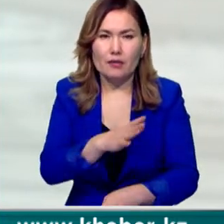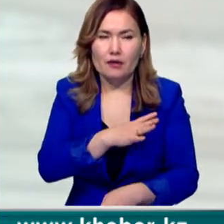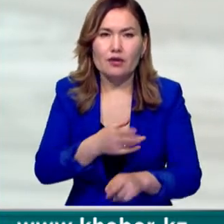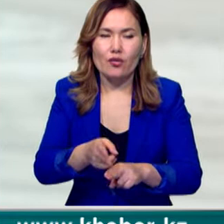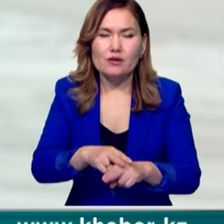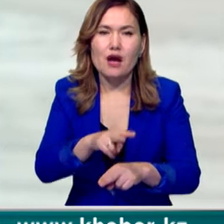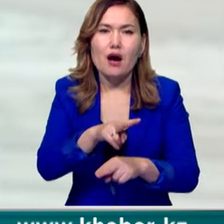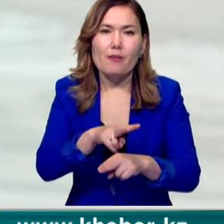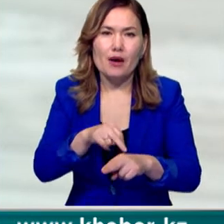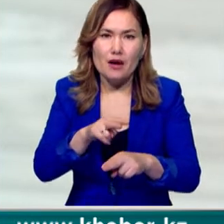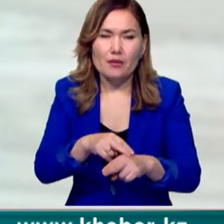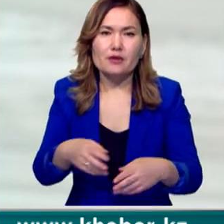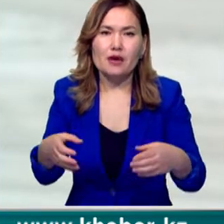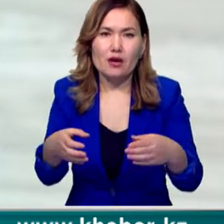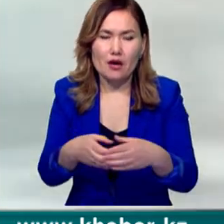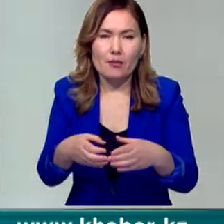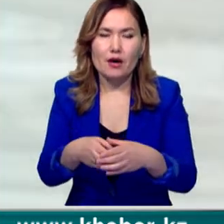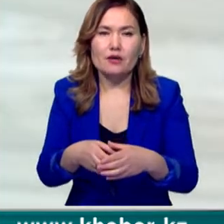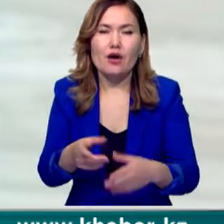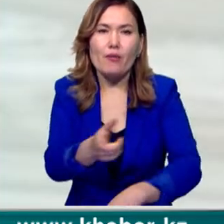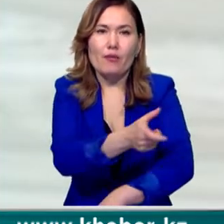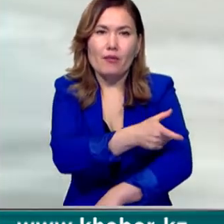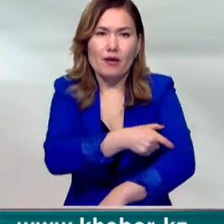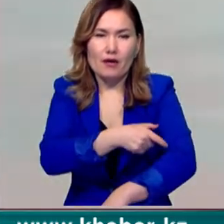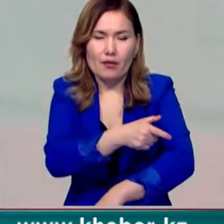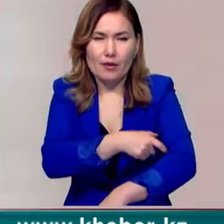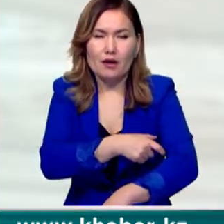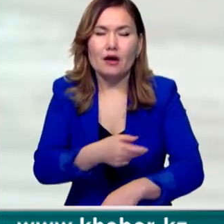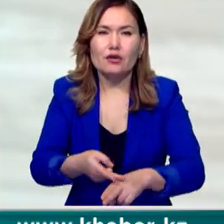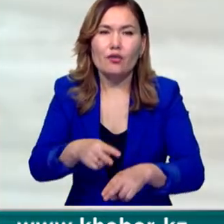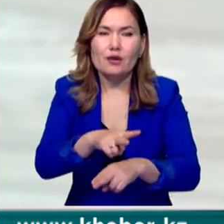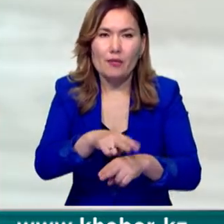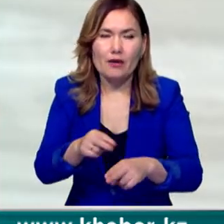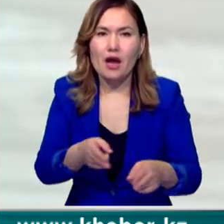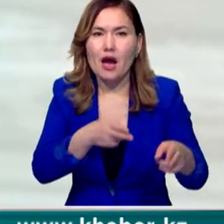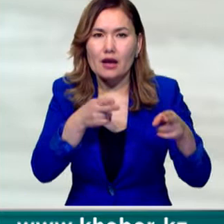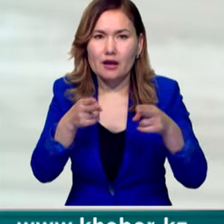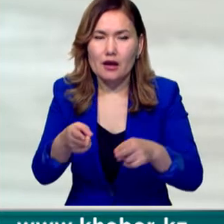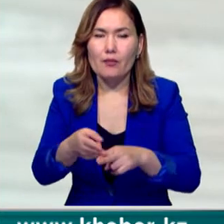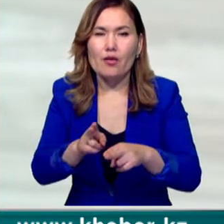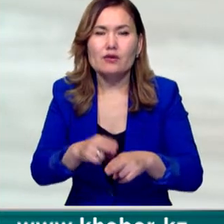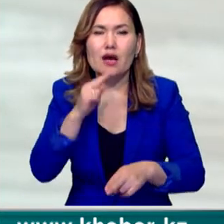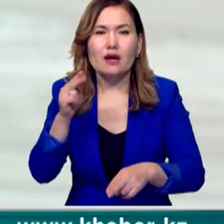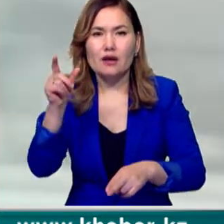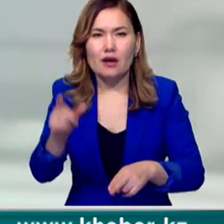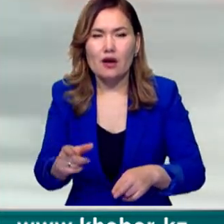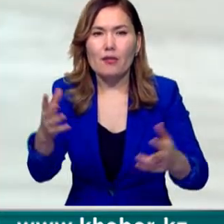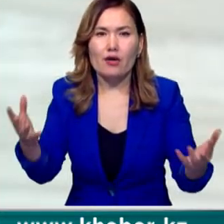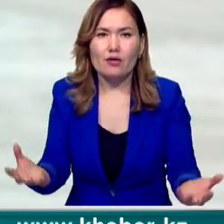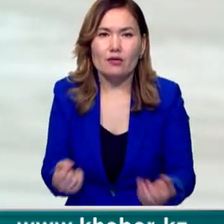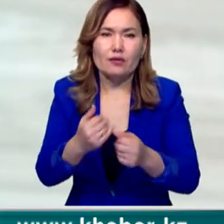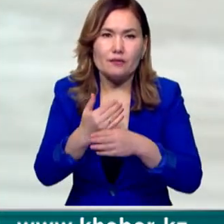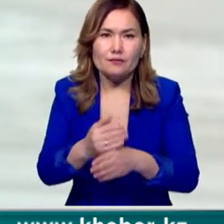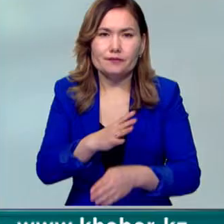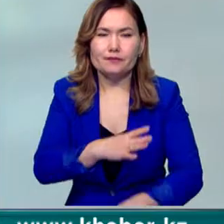төтенше жағдайлар бөлімінің және патрульдік полиция бөлімінің қызметкерлері келіп, аталған азаматты қар кептелісінен